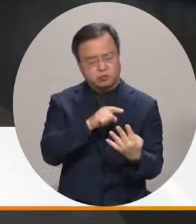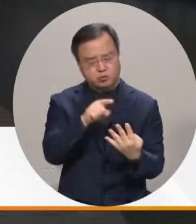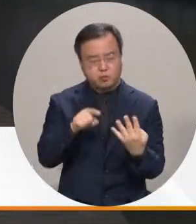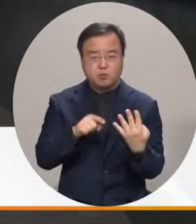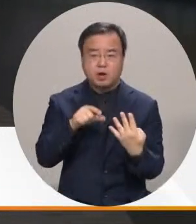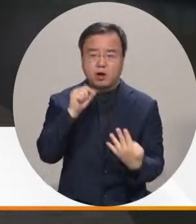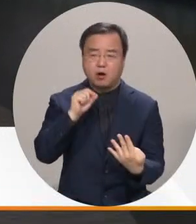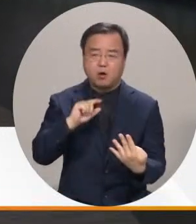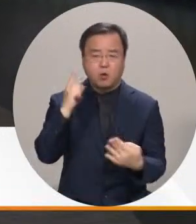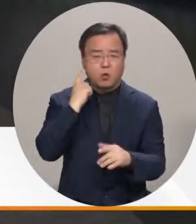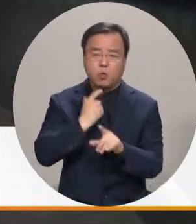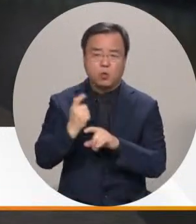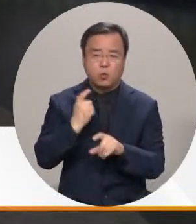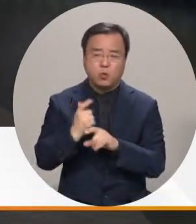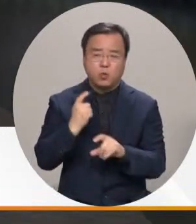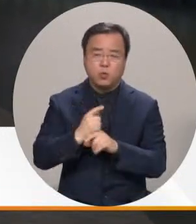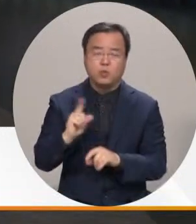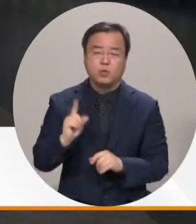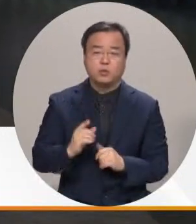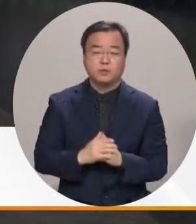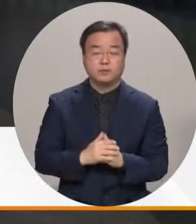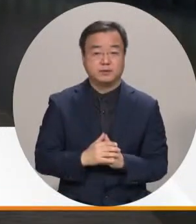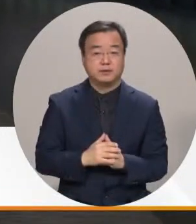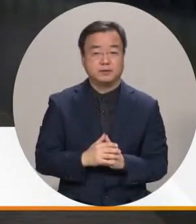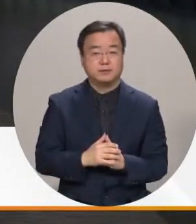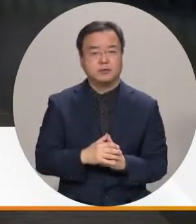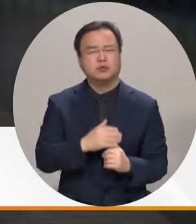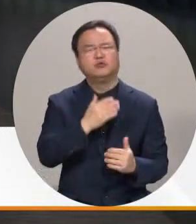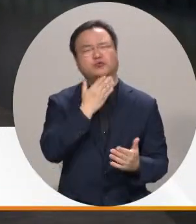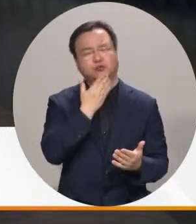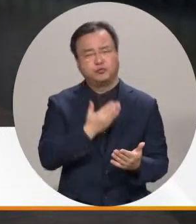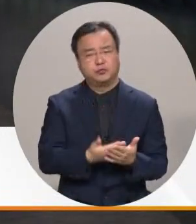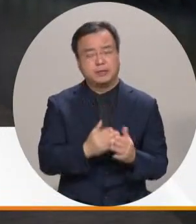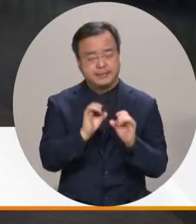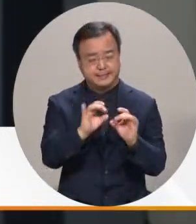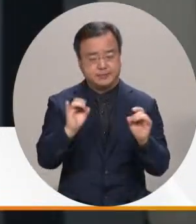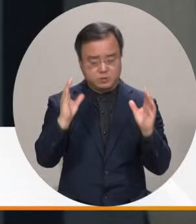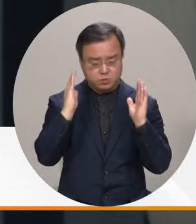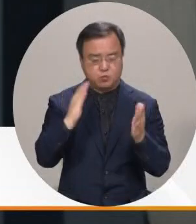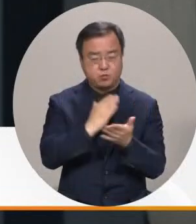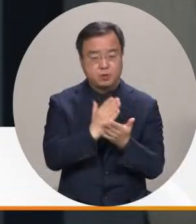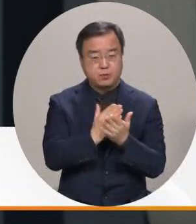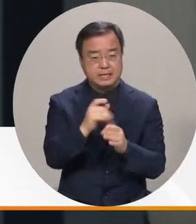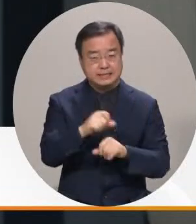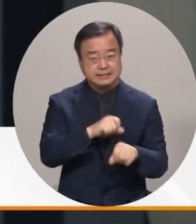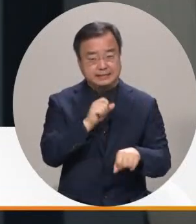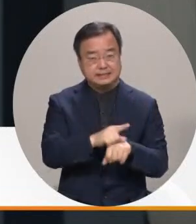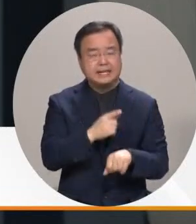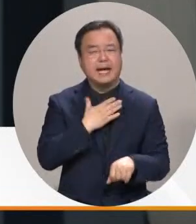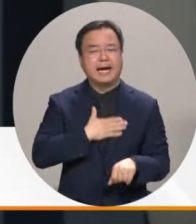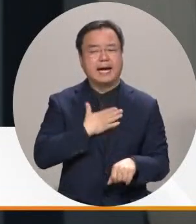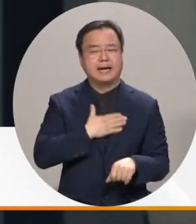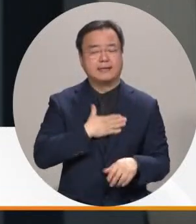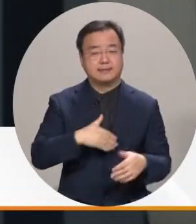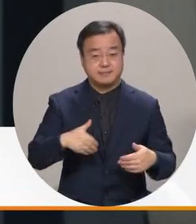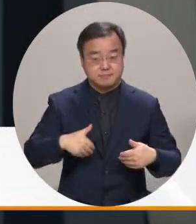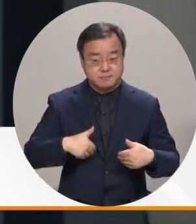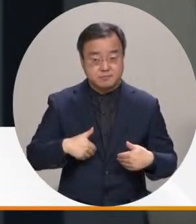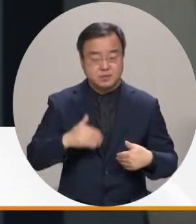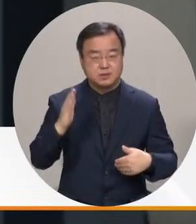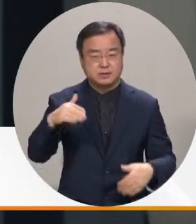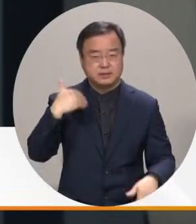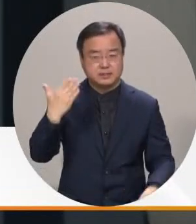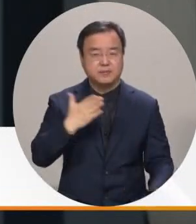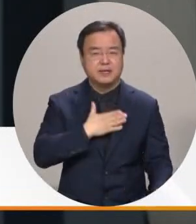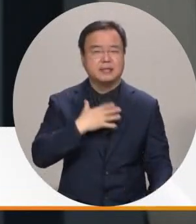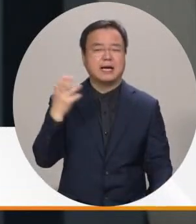같아네 정말 중요한 문제입니다 우리 각 과목의 특징을 일단 정확하게 알고 있어야 되고 고요 거기에 더해서 내가